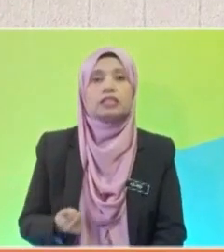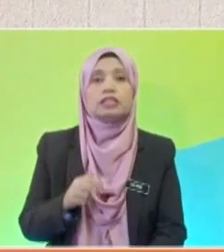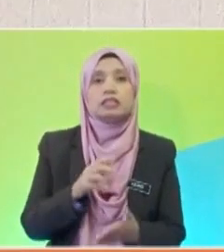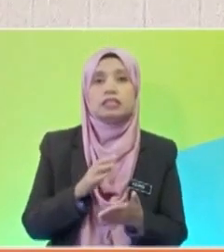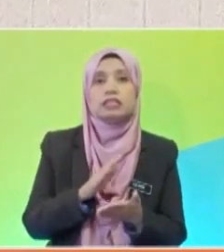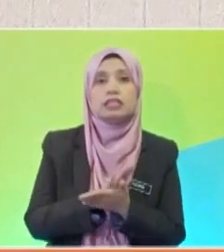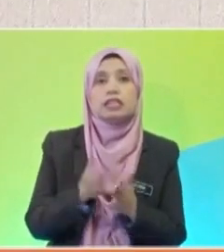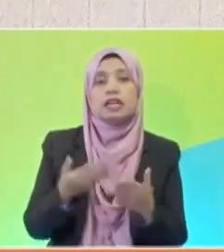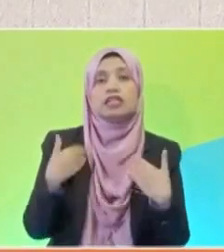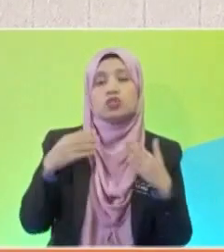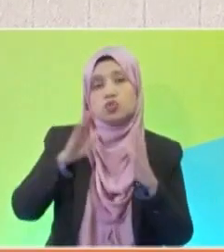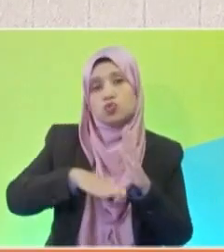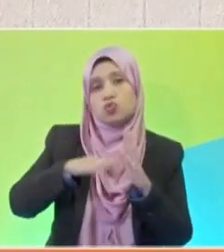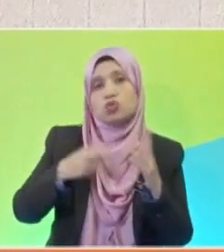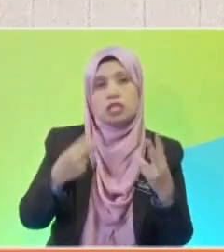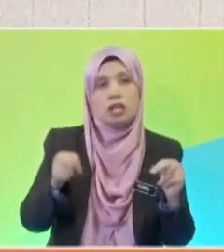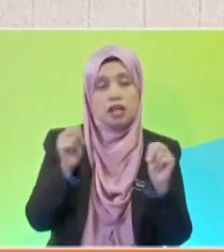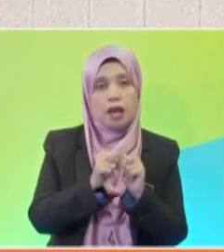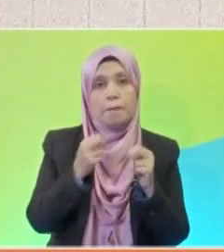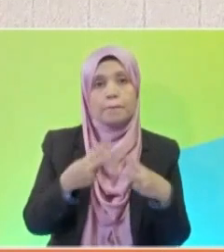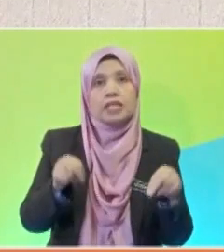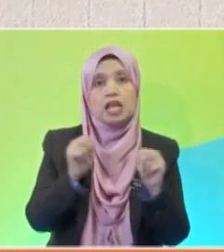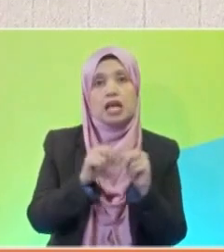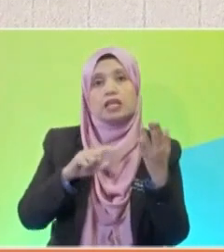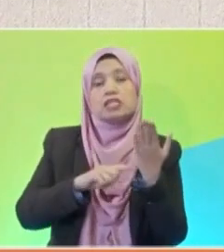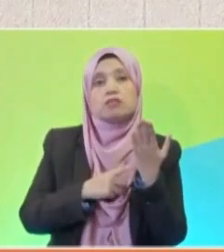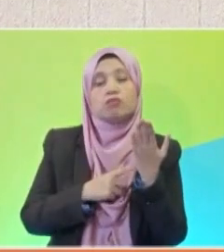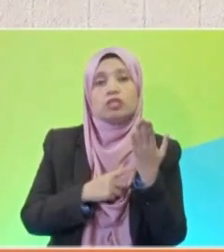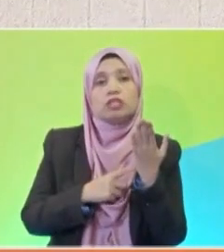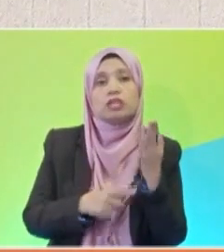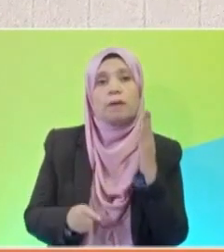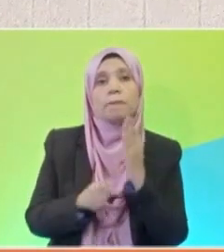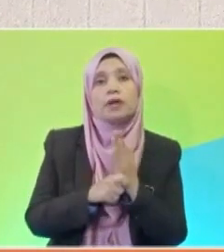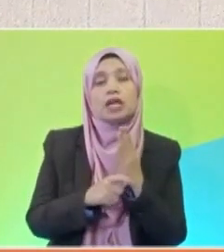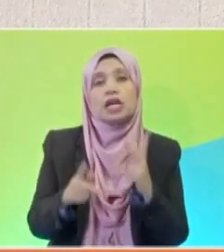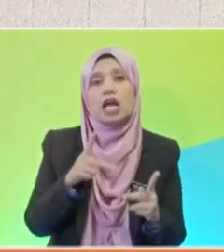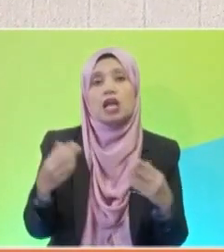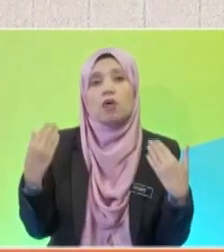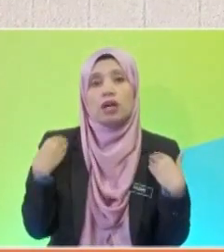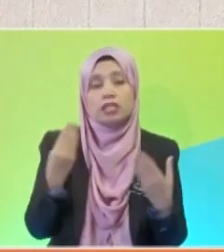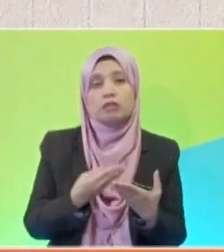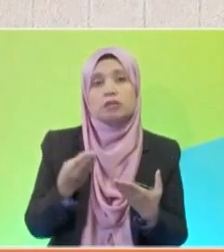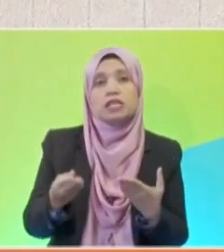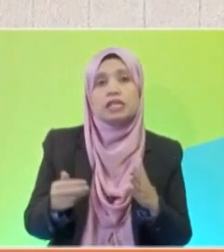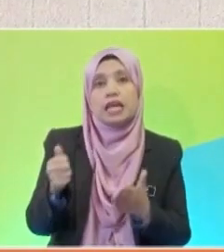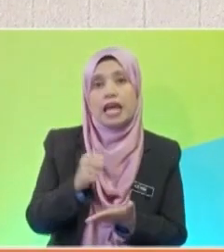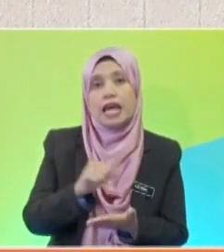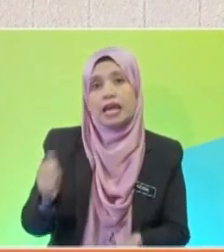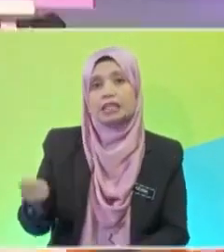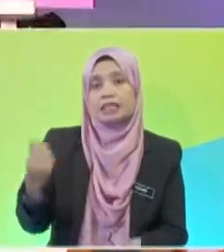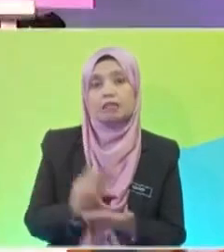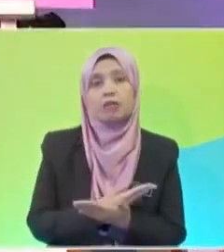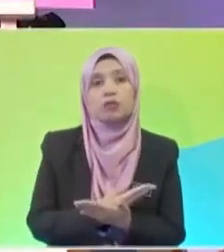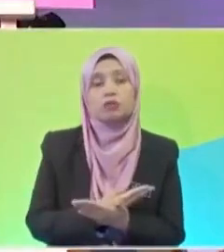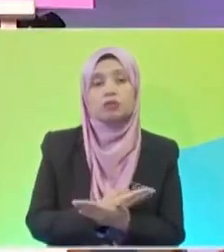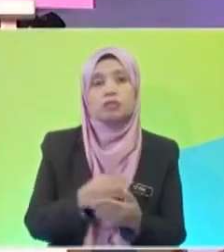nilai. Cara dia, kita guna kaedah penilaian semula. Bakil awal aset, tambah jika ada beli aset baru, tolak bakil akhir aset.